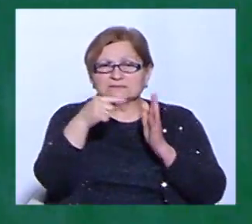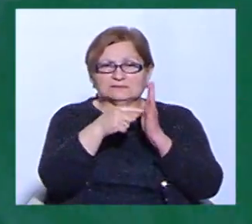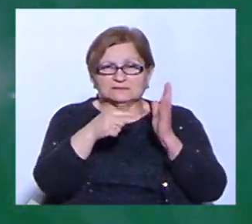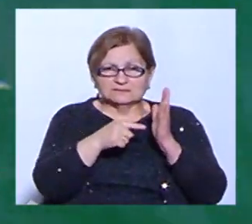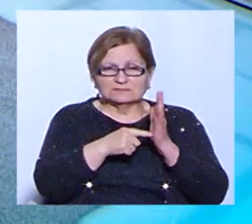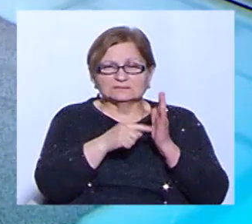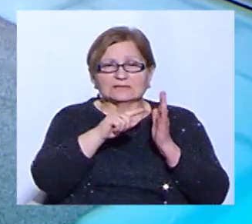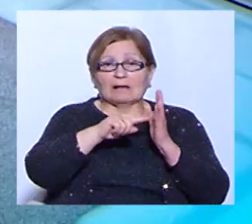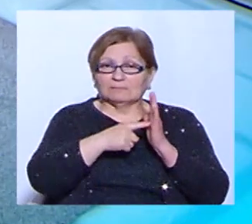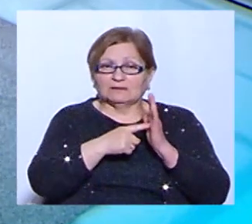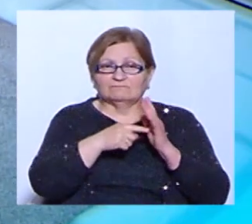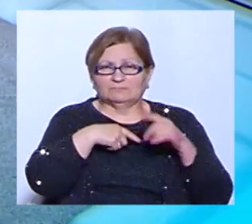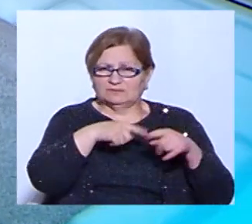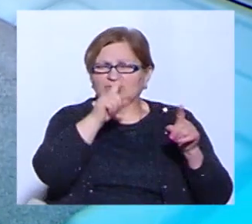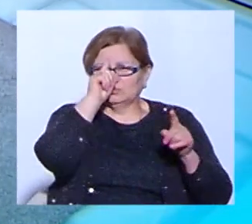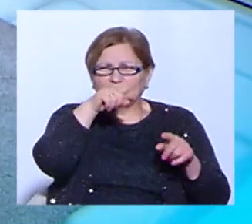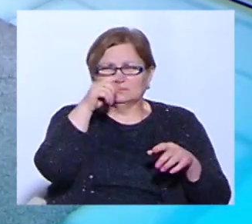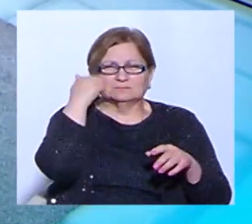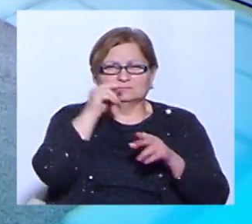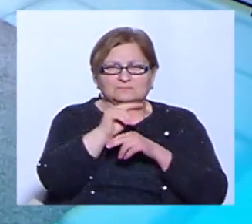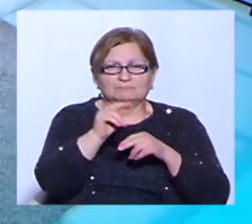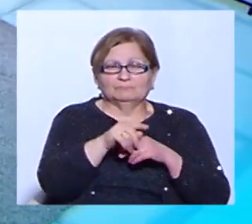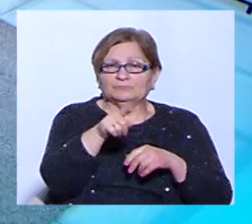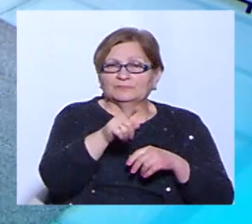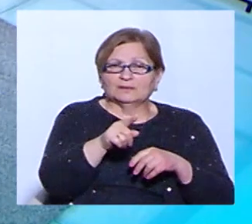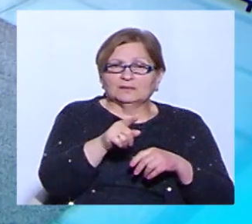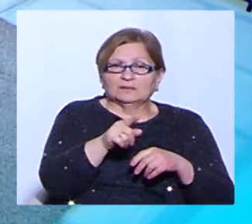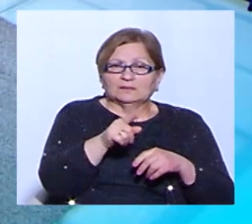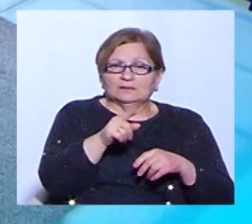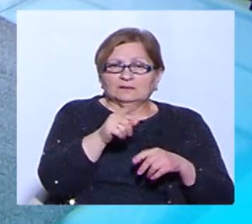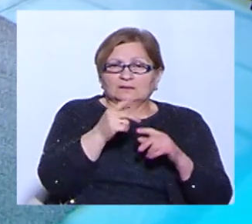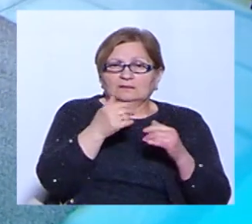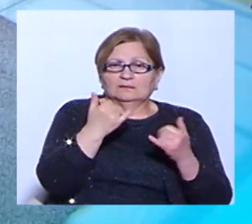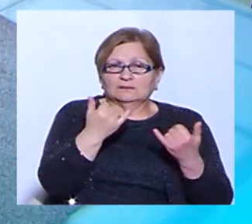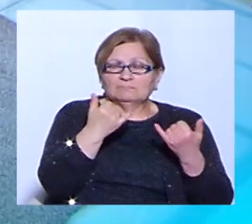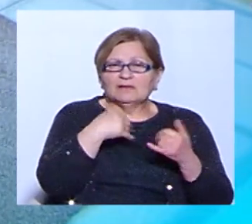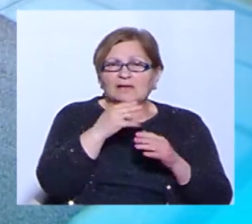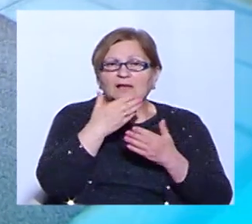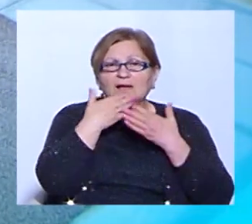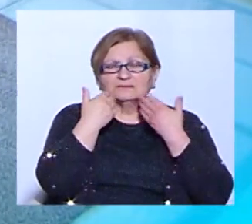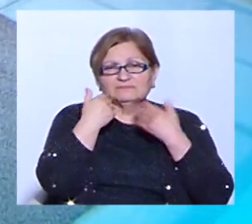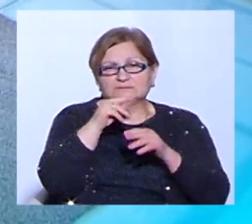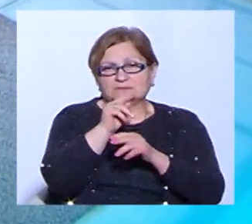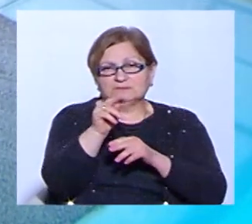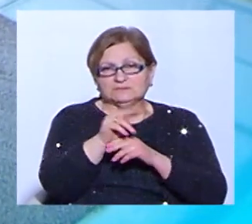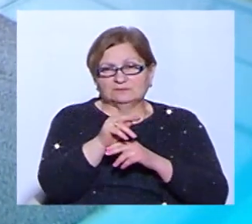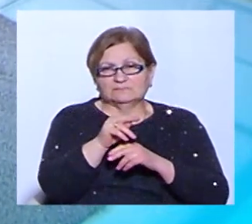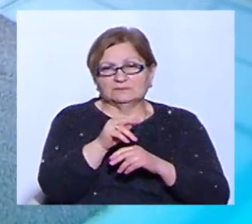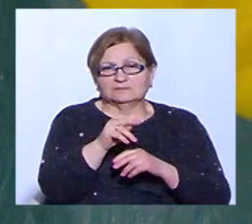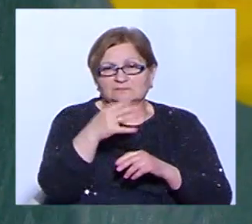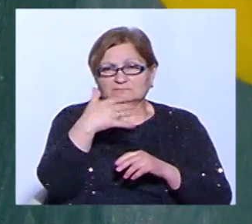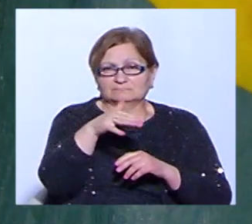აღარ შევჩერდები და როგორ გავამრავლოთ? ერთი გზა არის, რომ შევკვეცოთ მეორე, მოდით გასწავლოთ უფრო მარტივ გზას. ეს